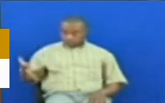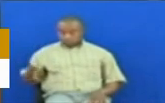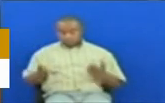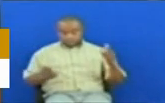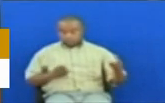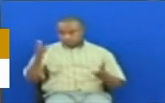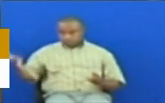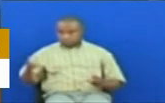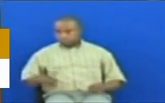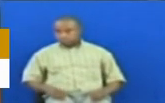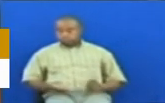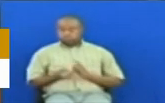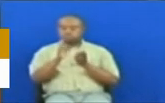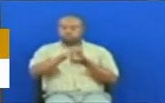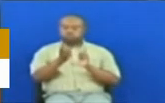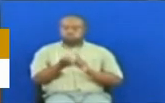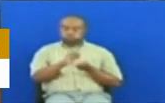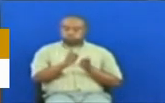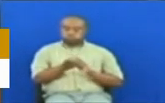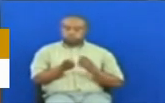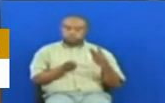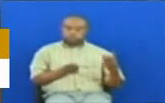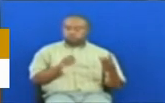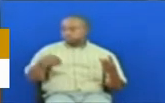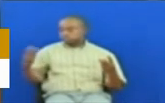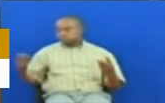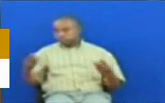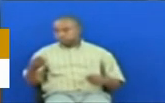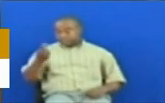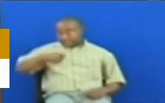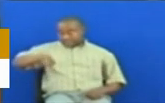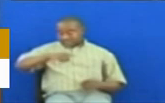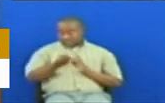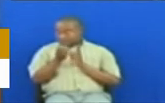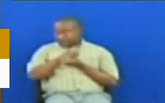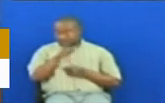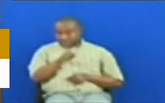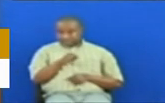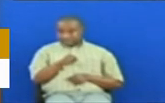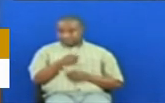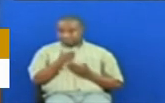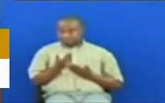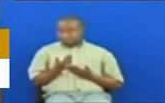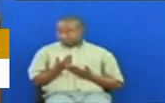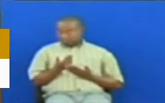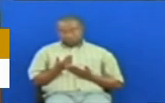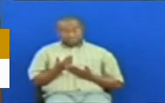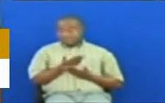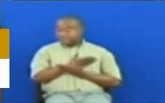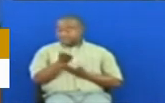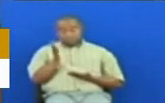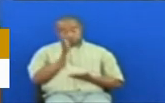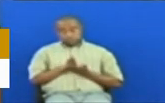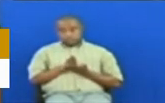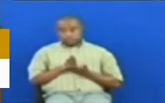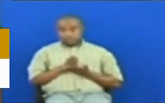Yaani inaenda kwa rotation hii. Sina hakika kama sisi tukibadili rotation hiyo kama tutakuwa tumetenda.